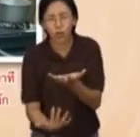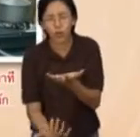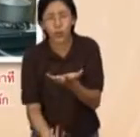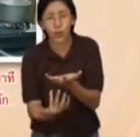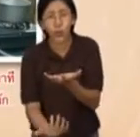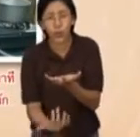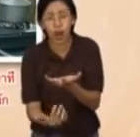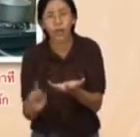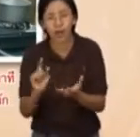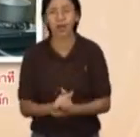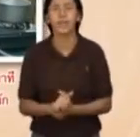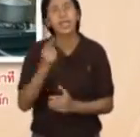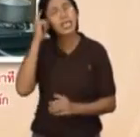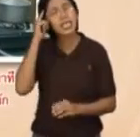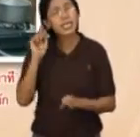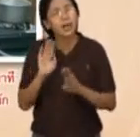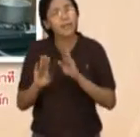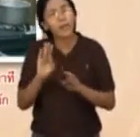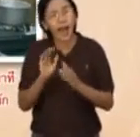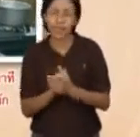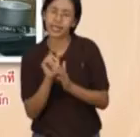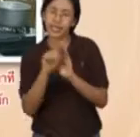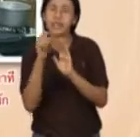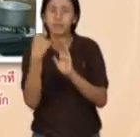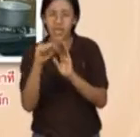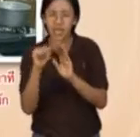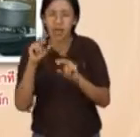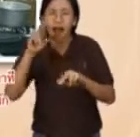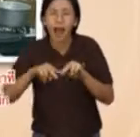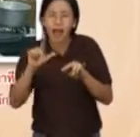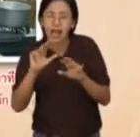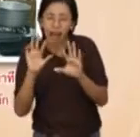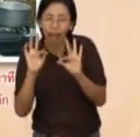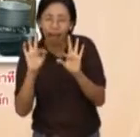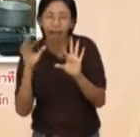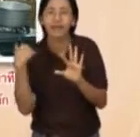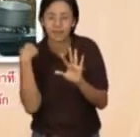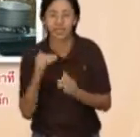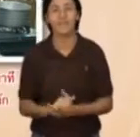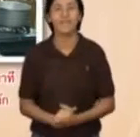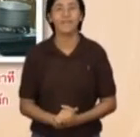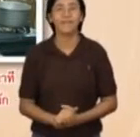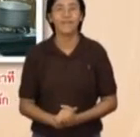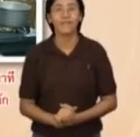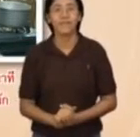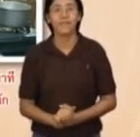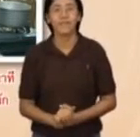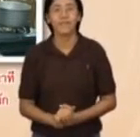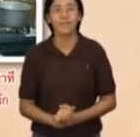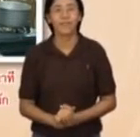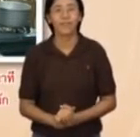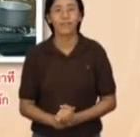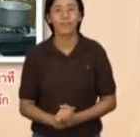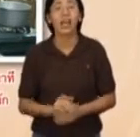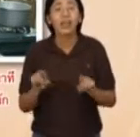นี่จะต้มประมาณแค่ไม่เกิน10นาทีนะฮะก็จะได้ไข่ที่เป็นยางมะตูมแล้ว บางคนเอาไข่แช่ใน